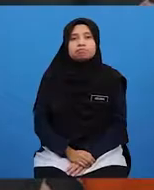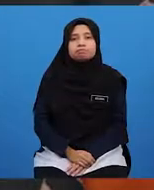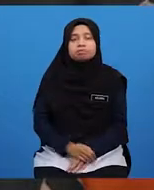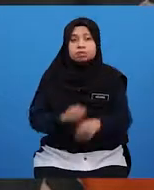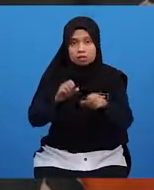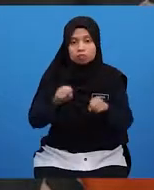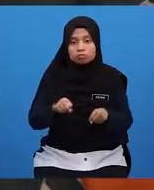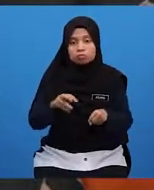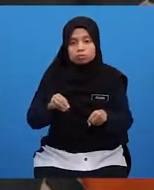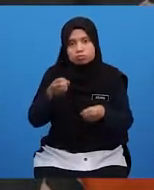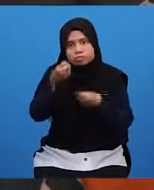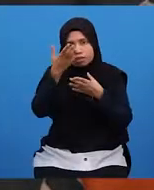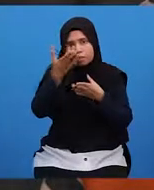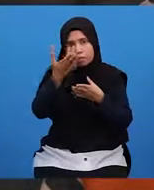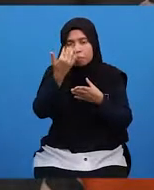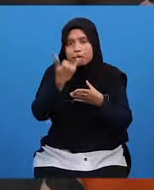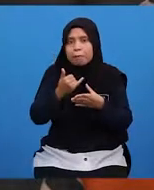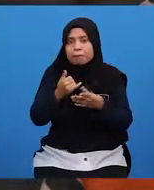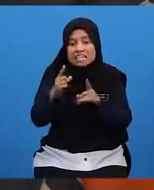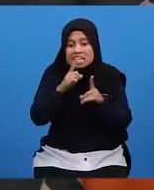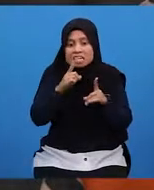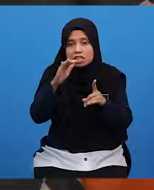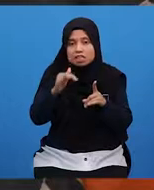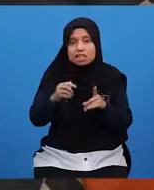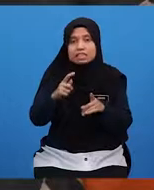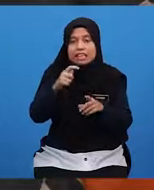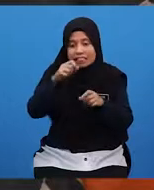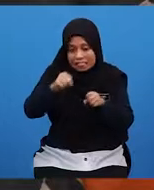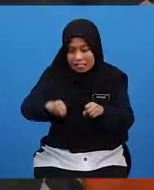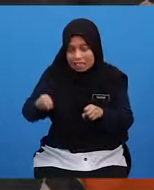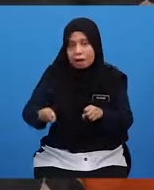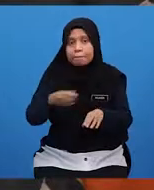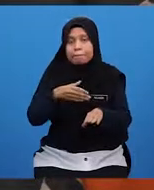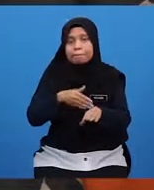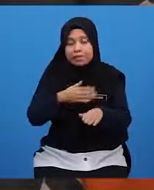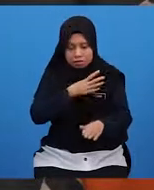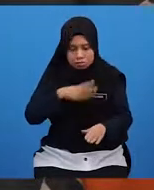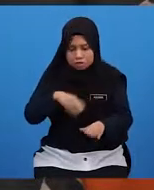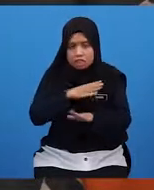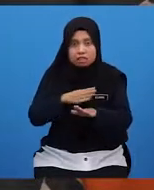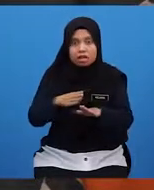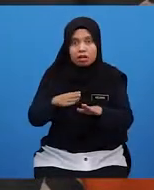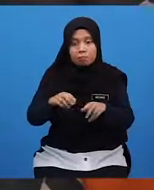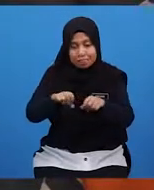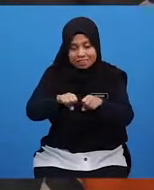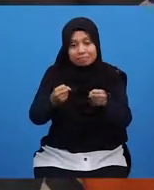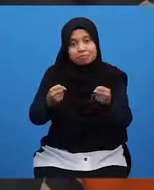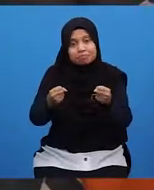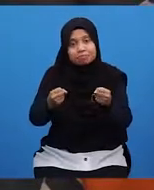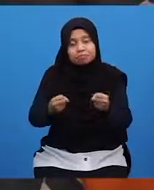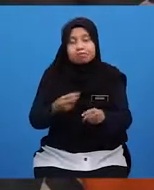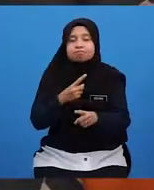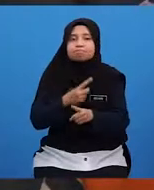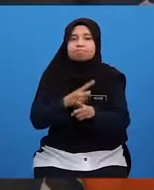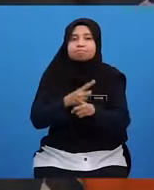Boleh murid-murid beritahu mengapakah lilin yang diterap pada kain batik tidak mudah patah? Ya, betul